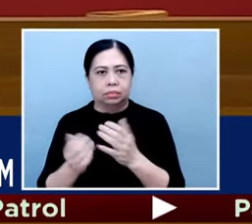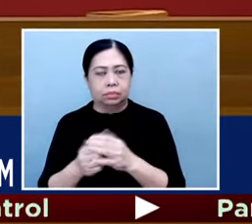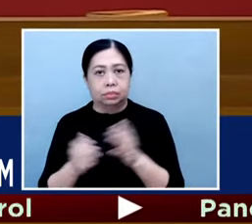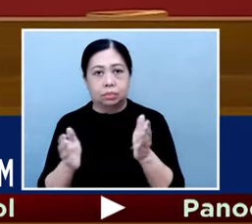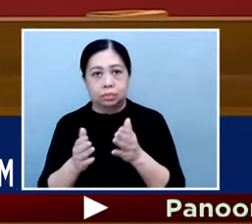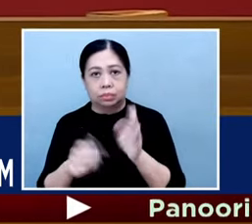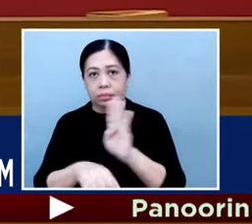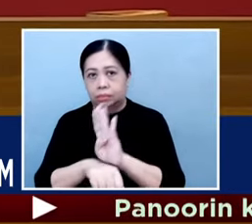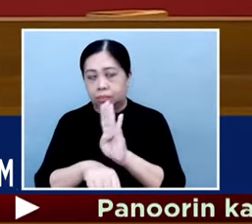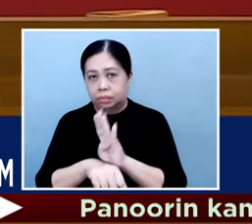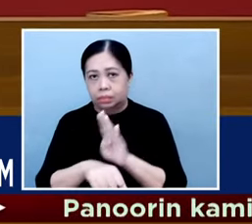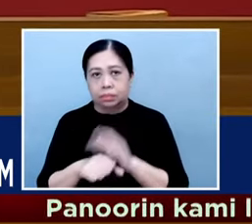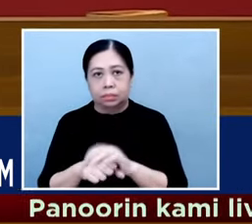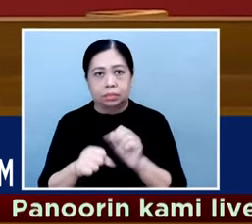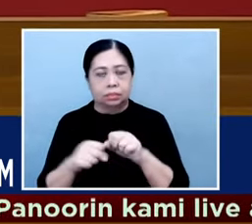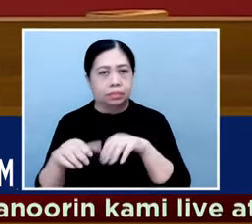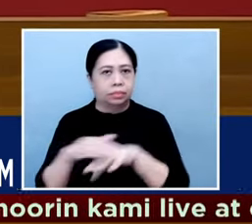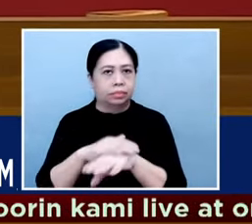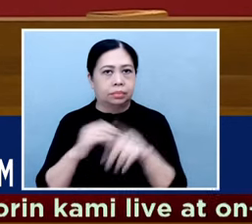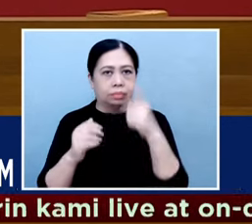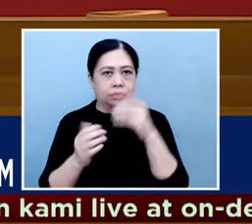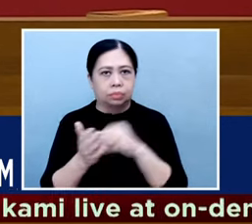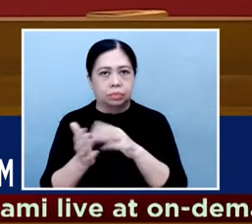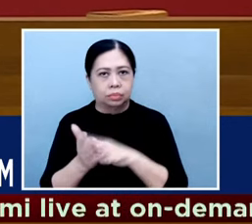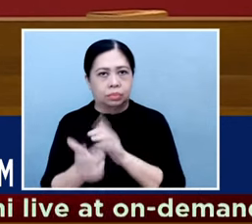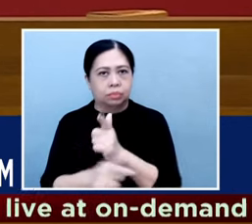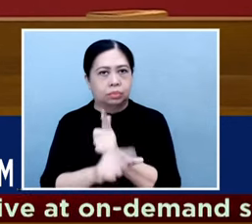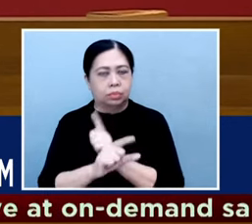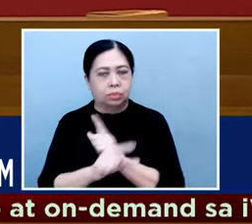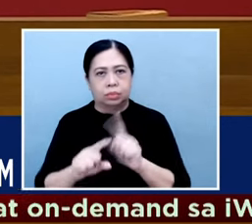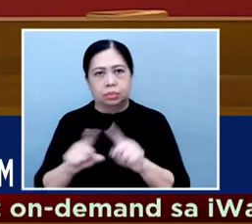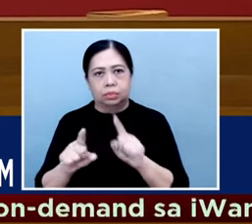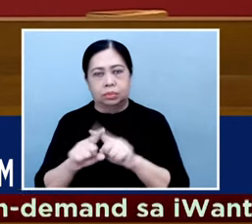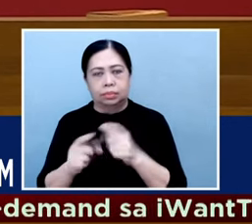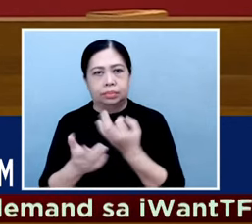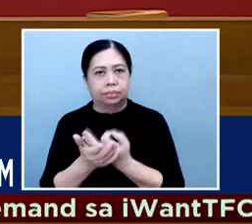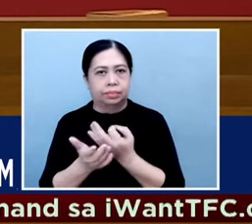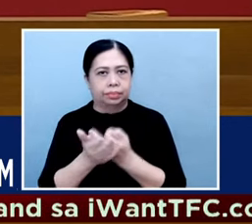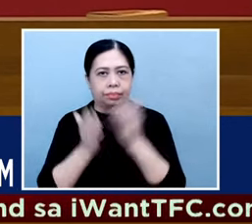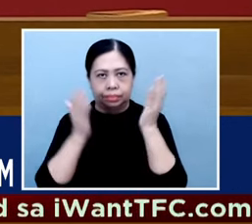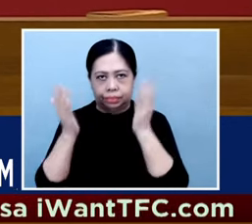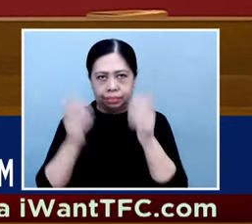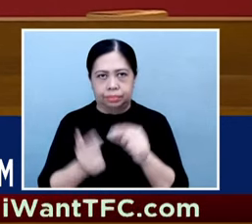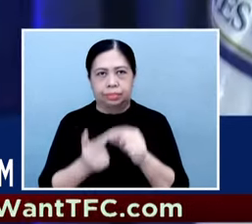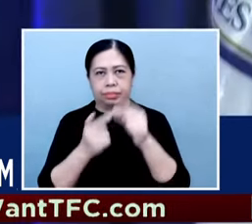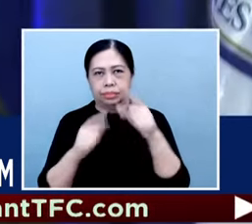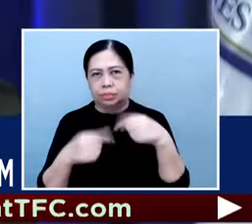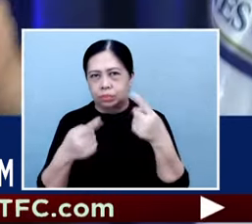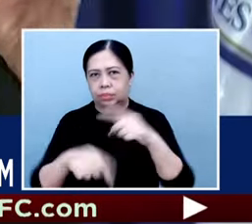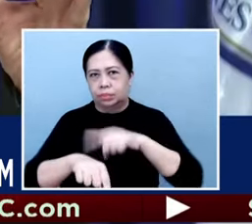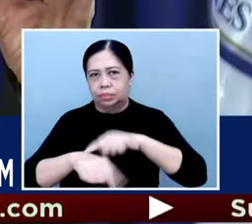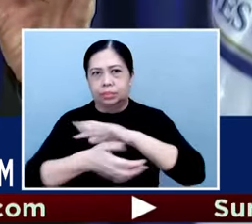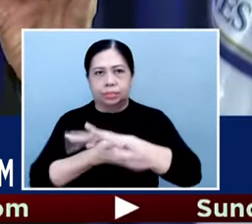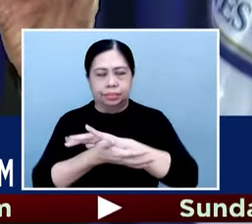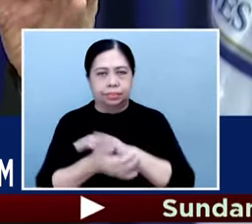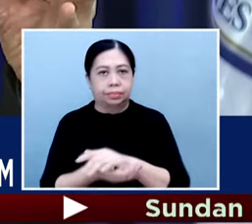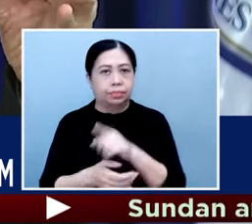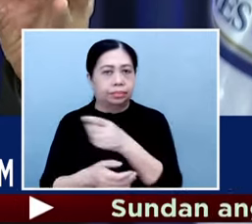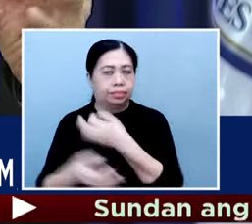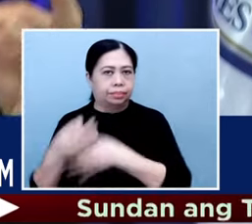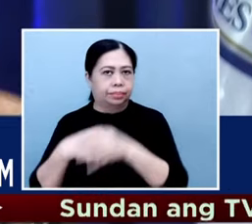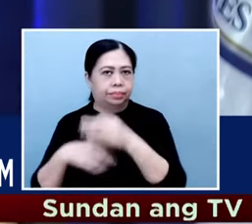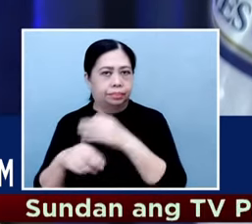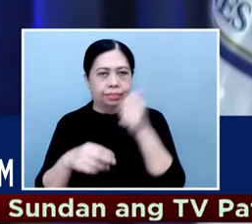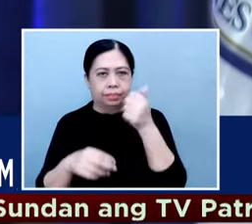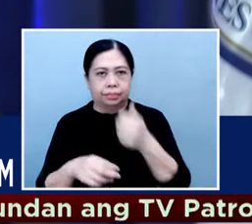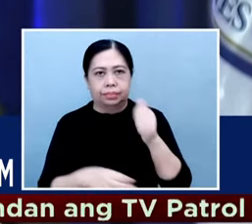na negosyo ng access sa pautang at iba pang financial services, lalo na noong pandemya. Papalitan ni Recto si